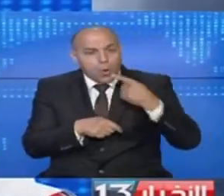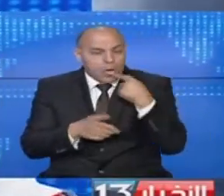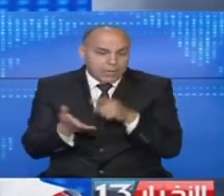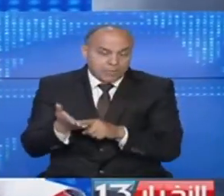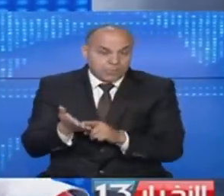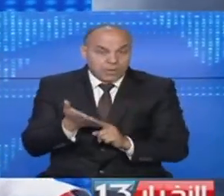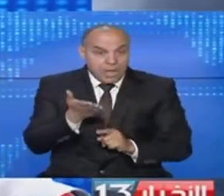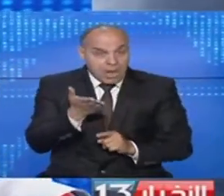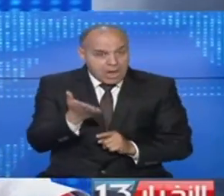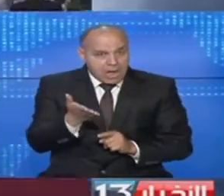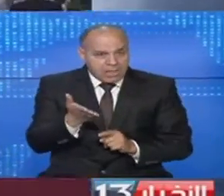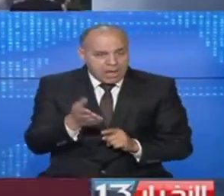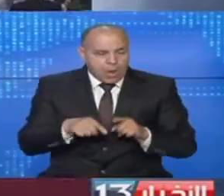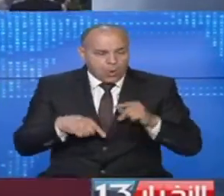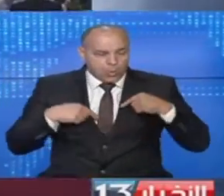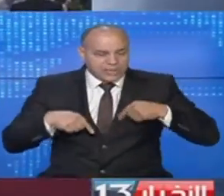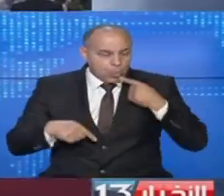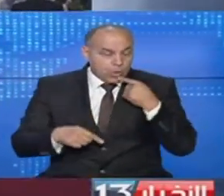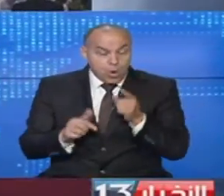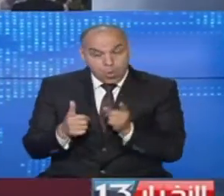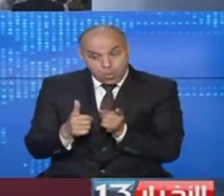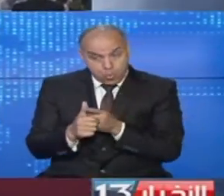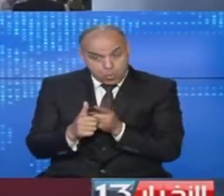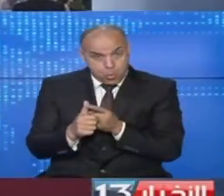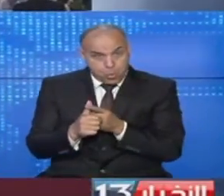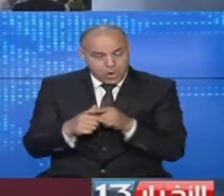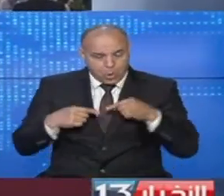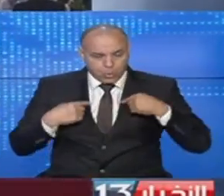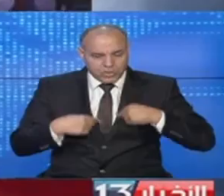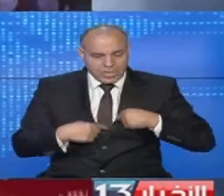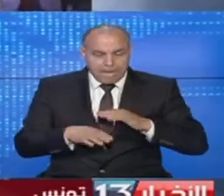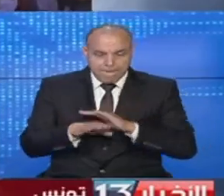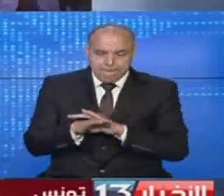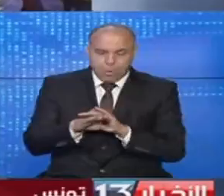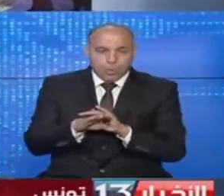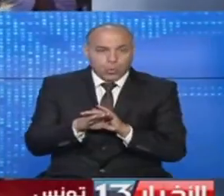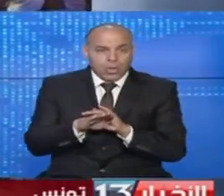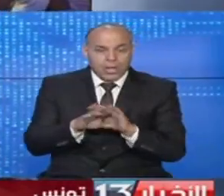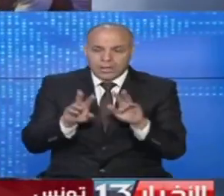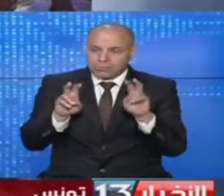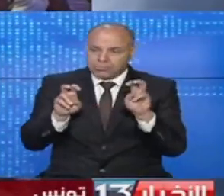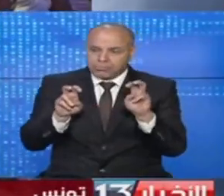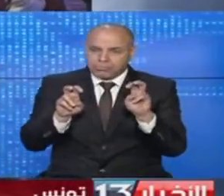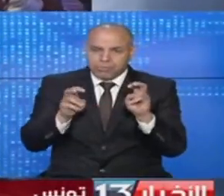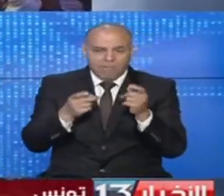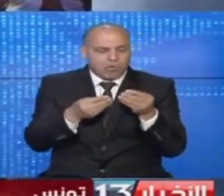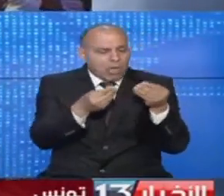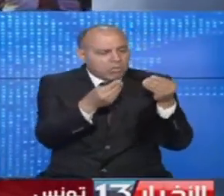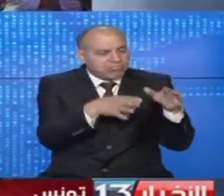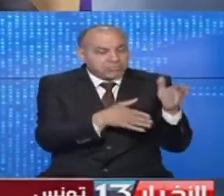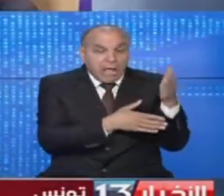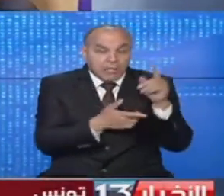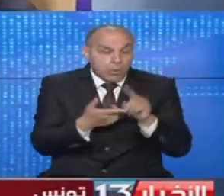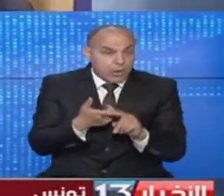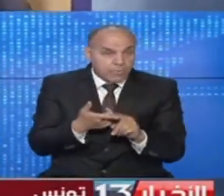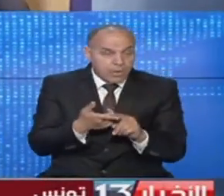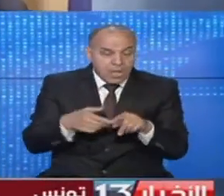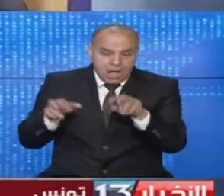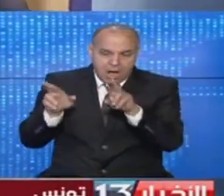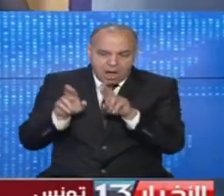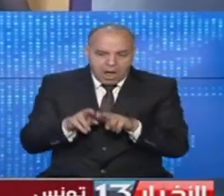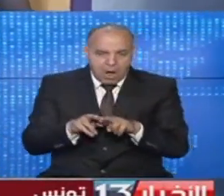قوله. وذكر المشيشي أن أولويات عمل الحكومة تتمحور حول إيقاف نزيف المالية العمومية